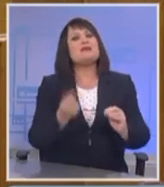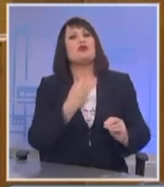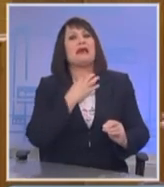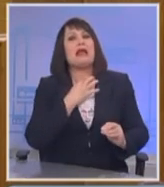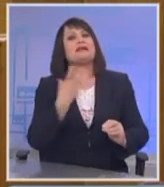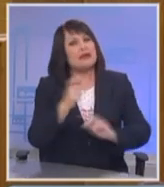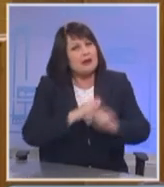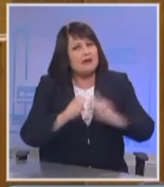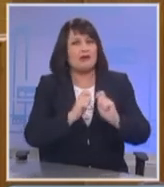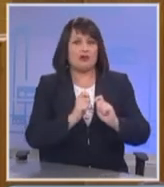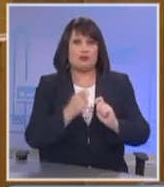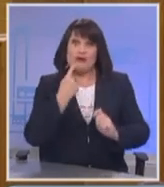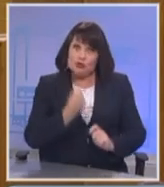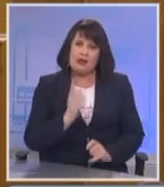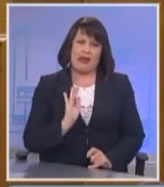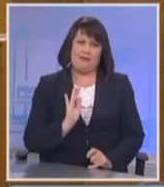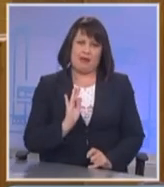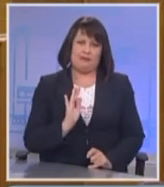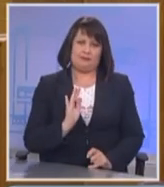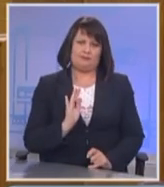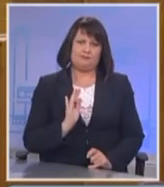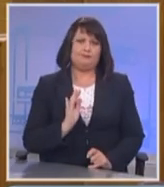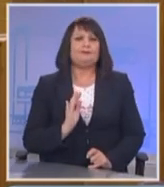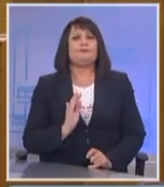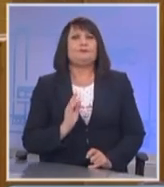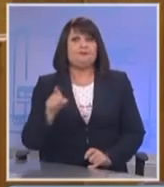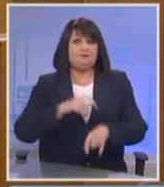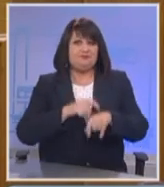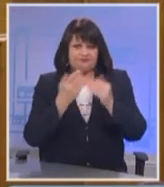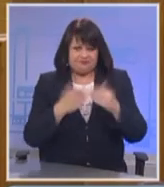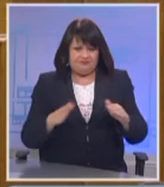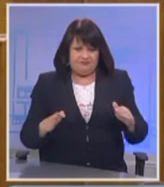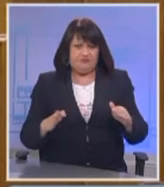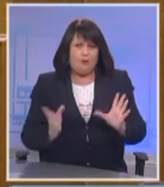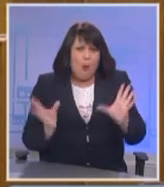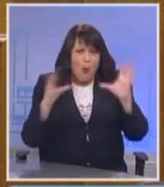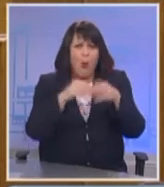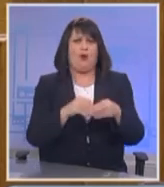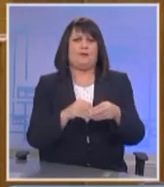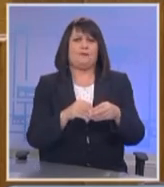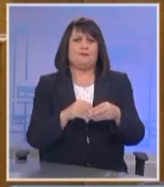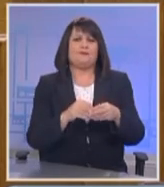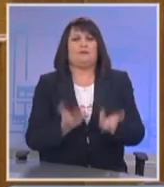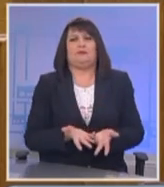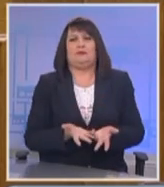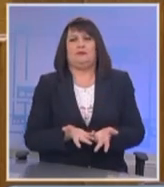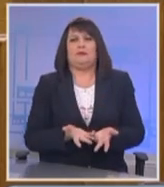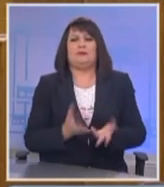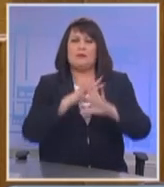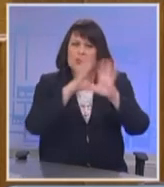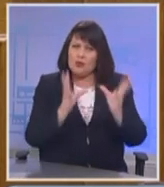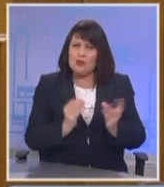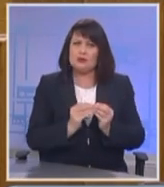Από αυτή τη σκοπιά διαχωρίζουμε τη θέση μας στην προπαγάνδα της συμπερίληψης, χωρίς όλες εκείνες